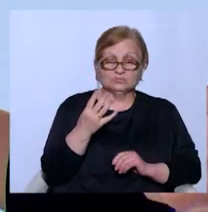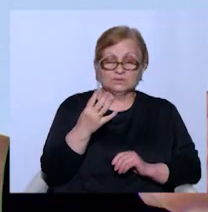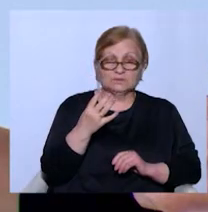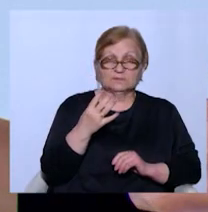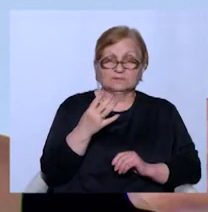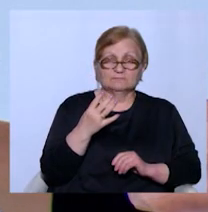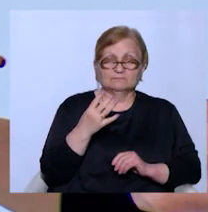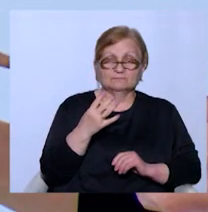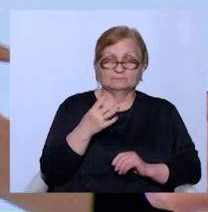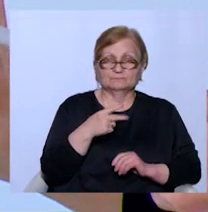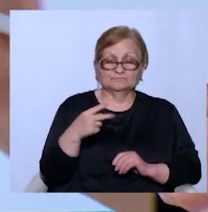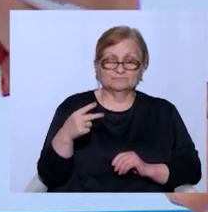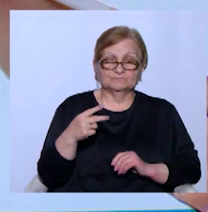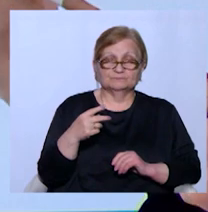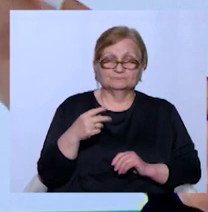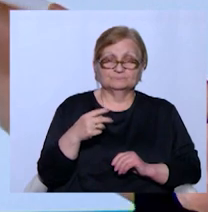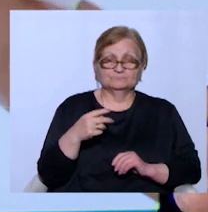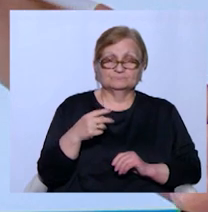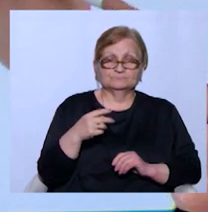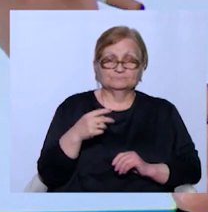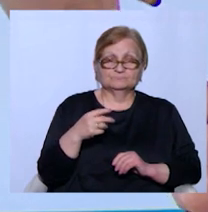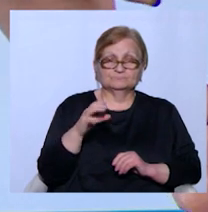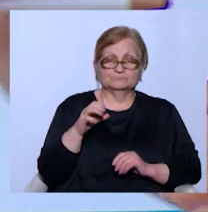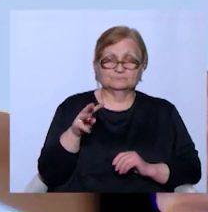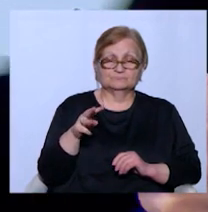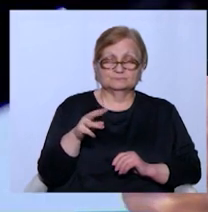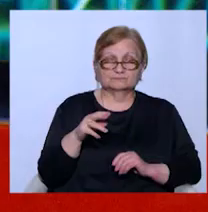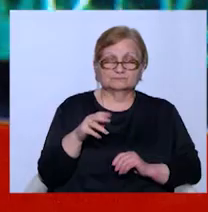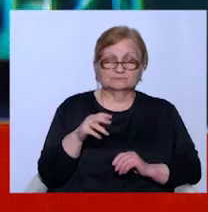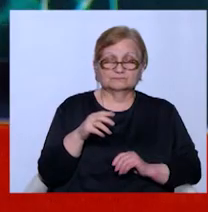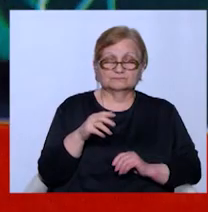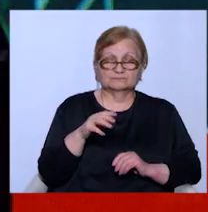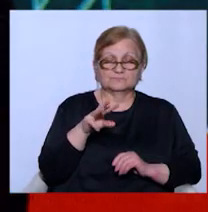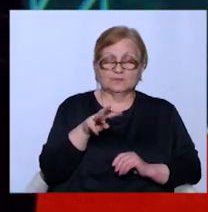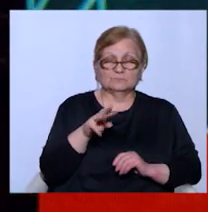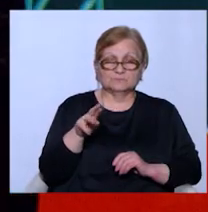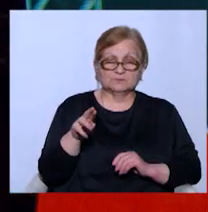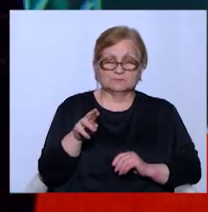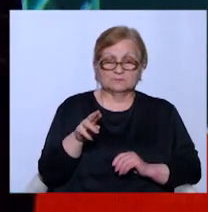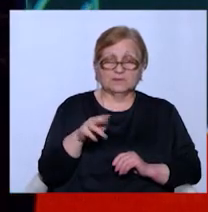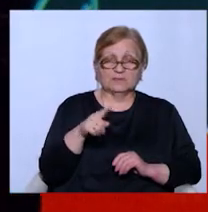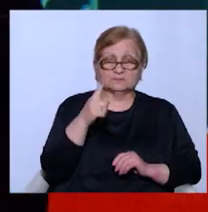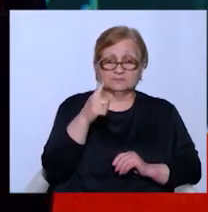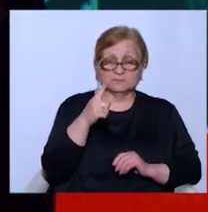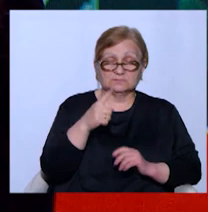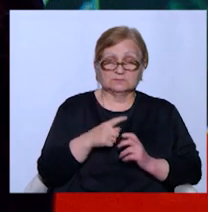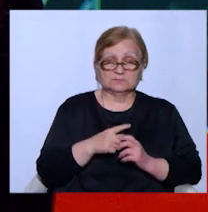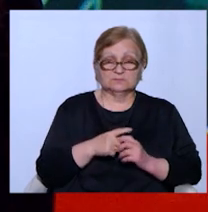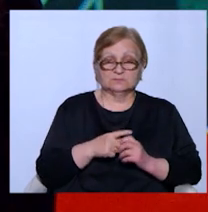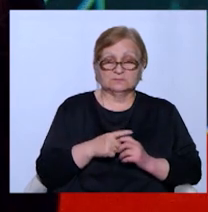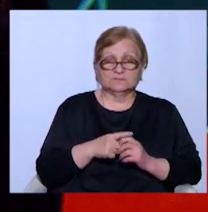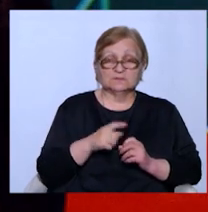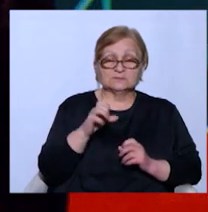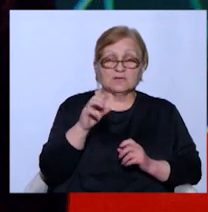ესე იგი 4 უდრის CM შეფარდებული MD-სთან, 1-თან. ანუ CM რას